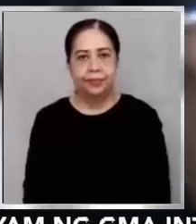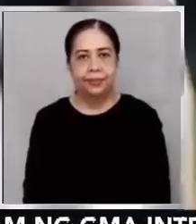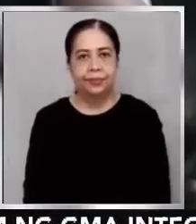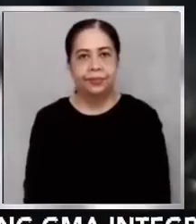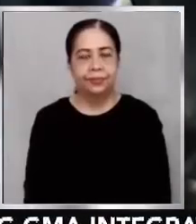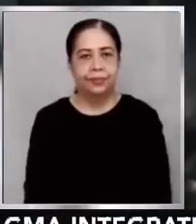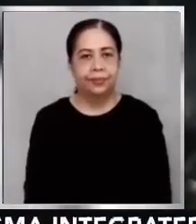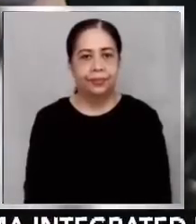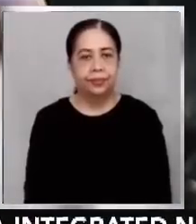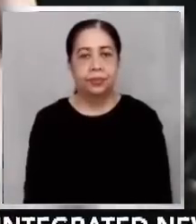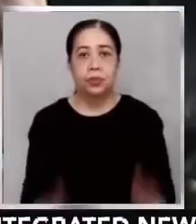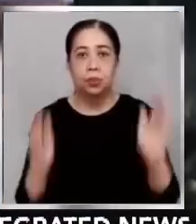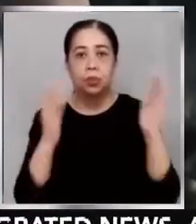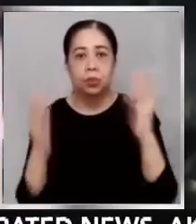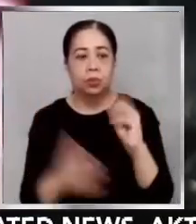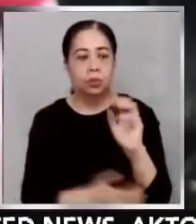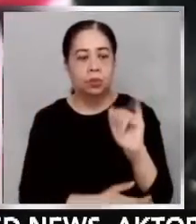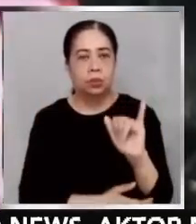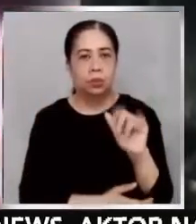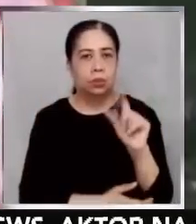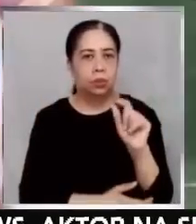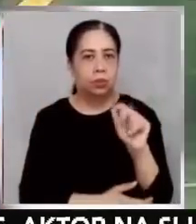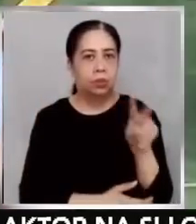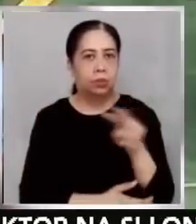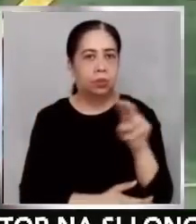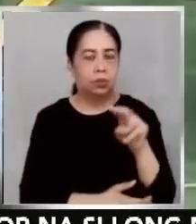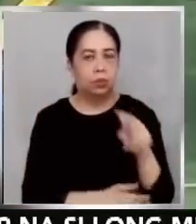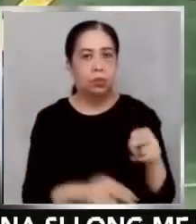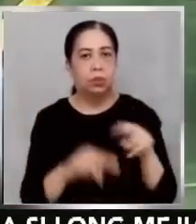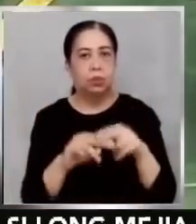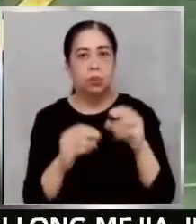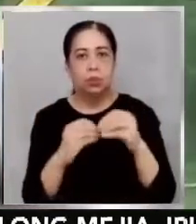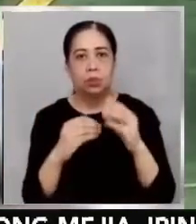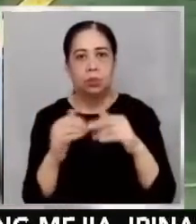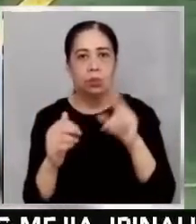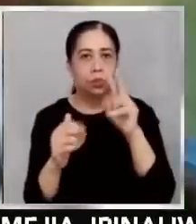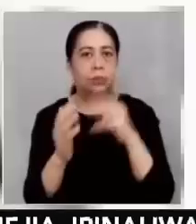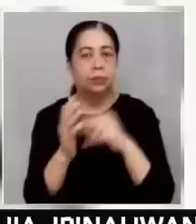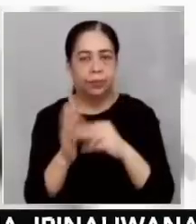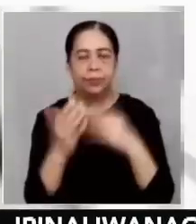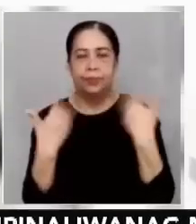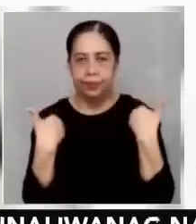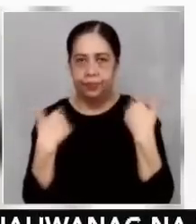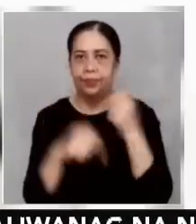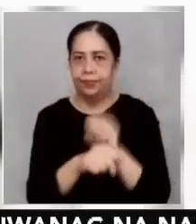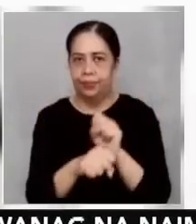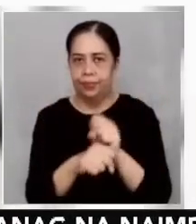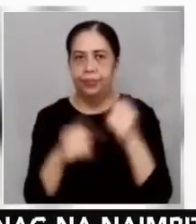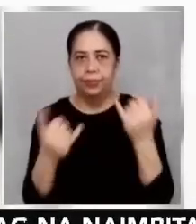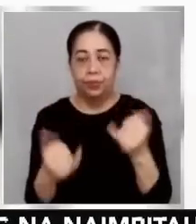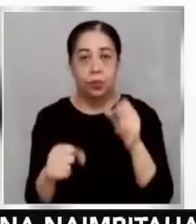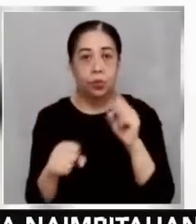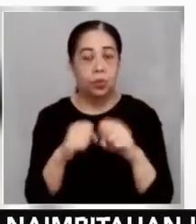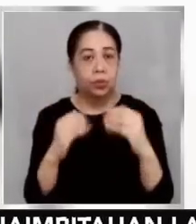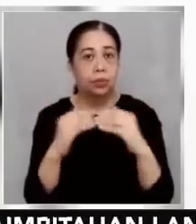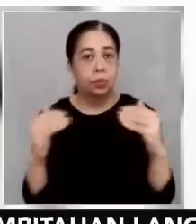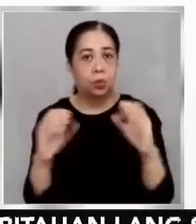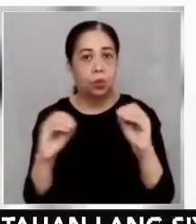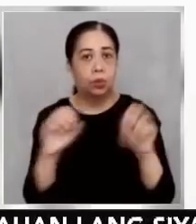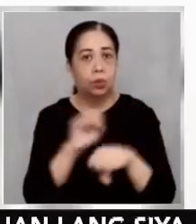Kumpara noong May 2022, umakyat daw ng mahigit 2 milyon ang may trabaho sa Pilipinas. Kaya ang antas ng walang trabaho